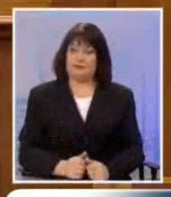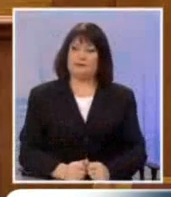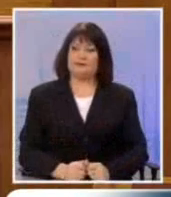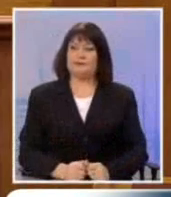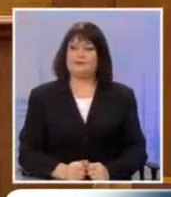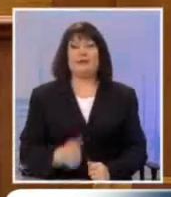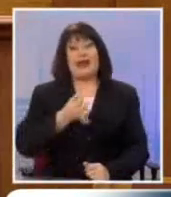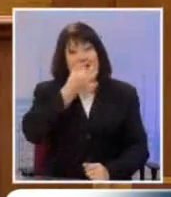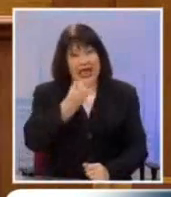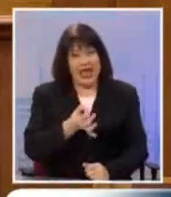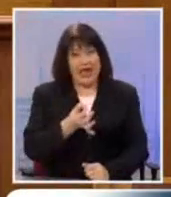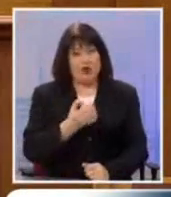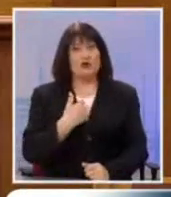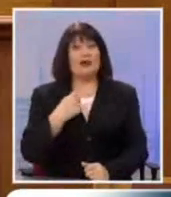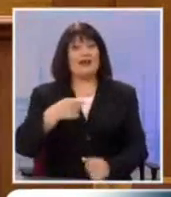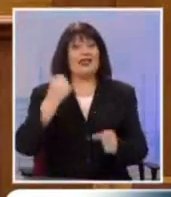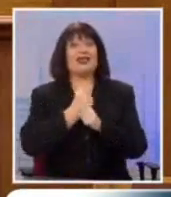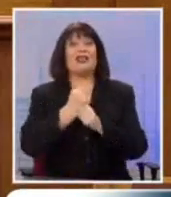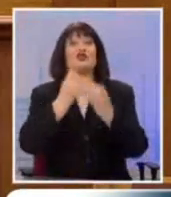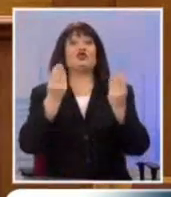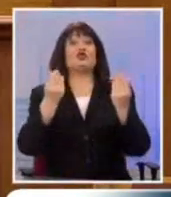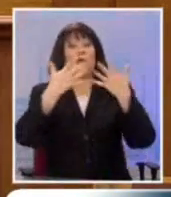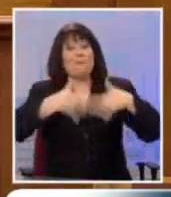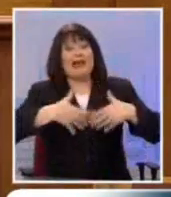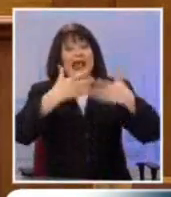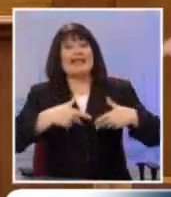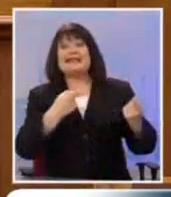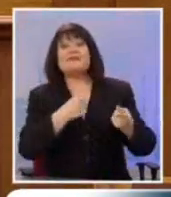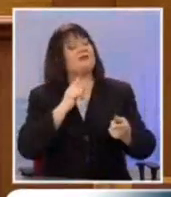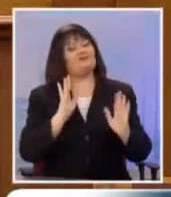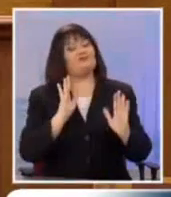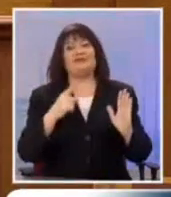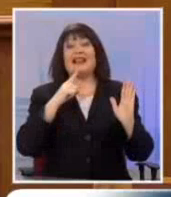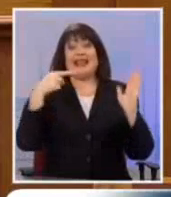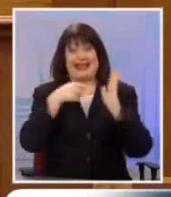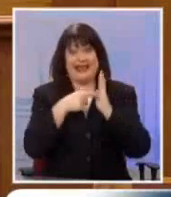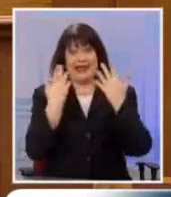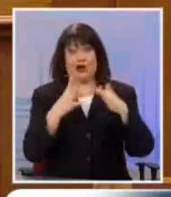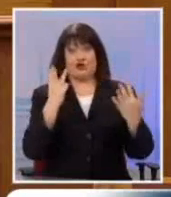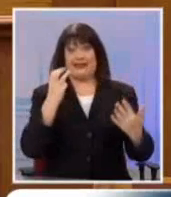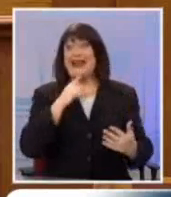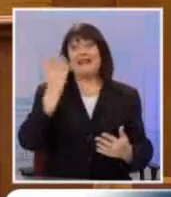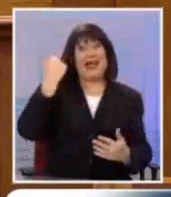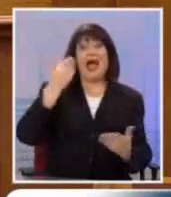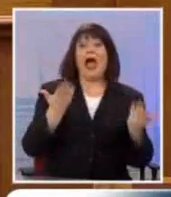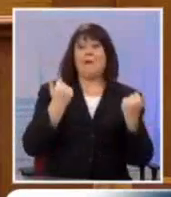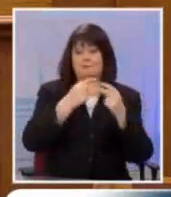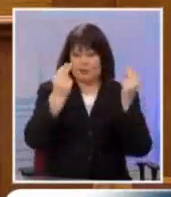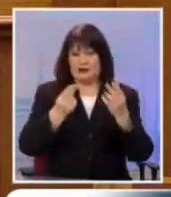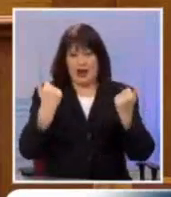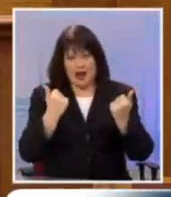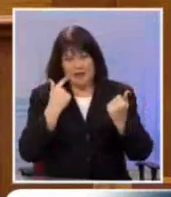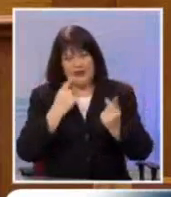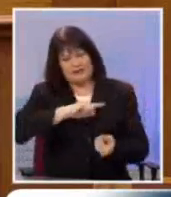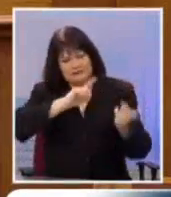ότι εκτός ότι δεν δουλεύουν αυτοί οι μηχανισμοί, όπως δεν δουλέψανε και τη δεκαετία του 30, έχουμε και